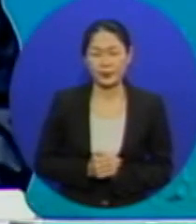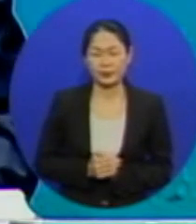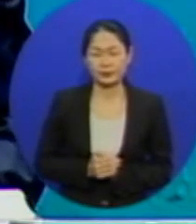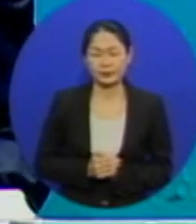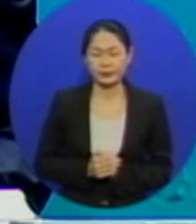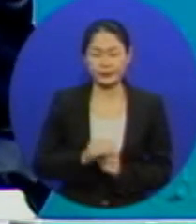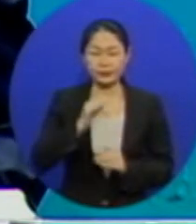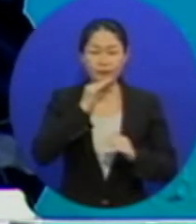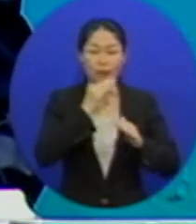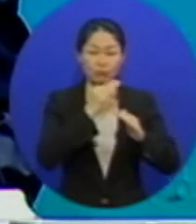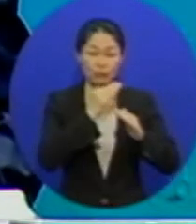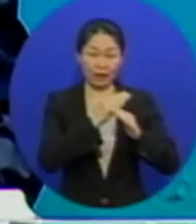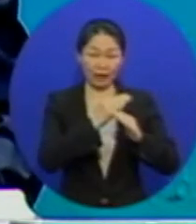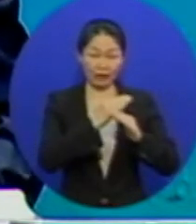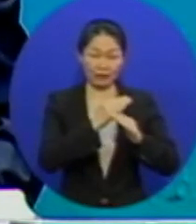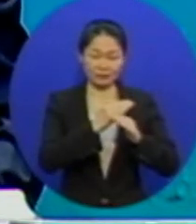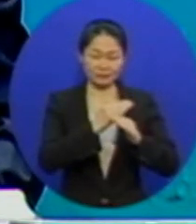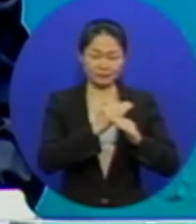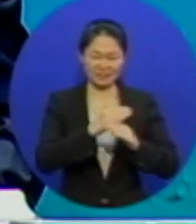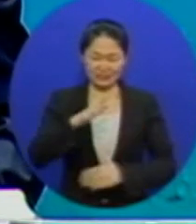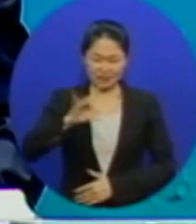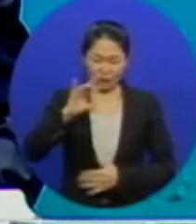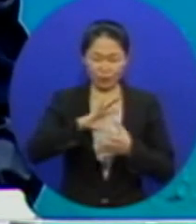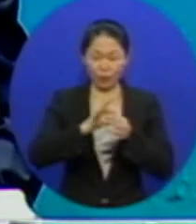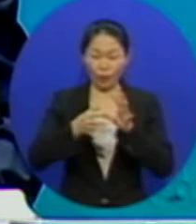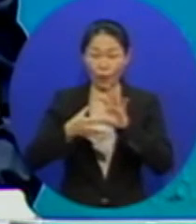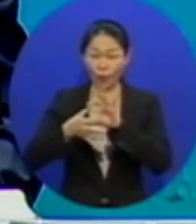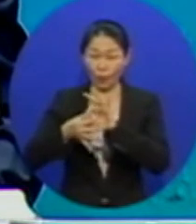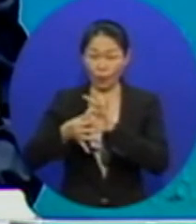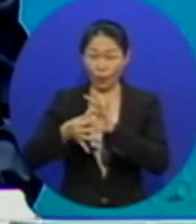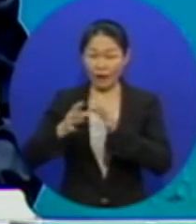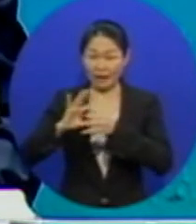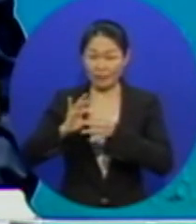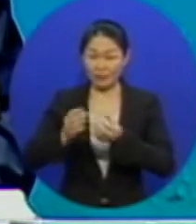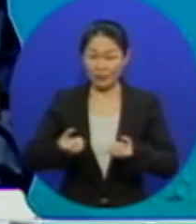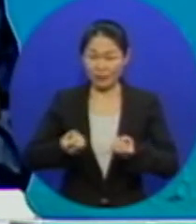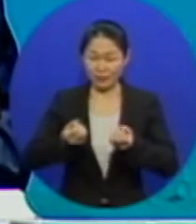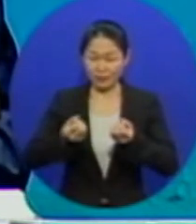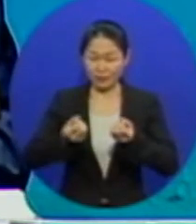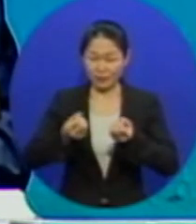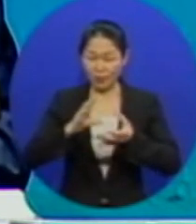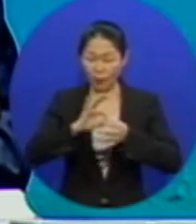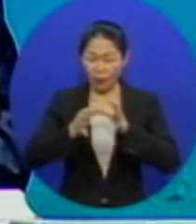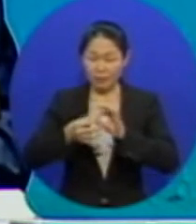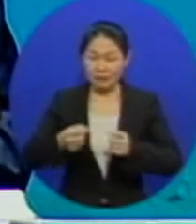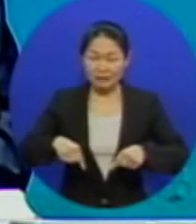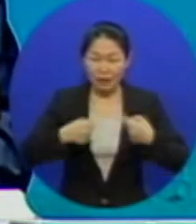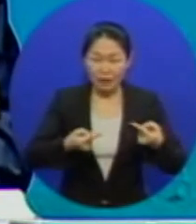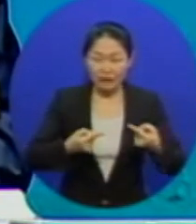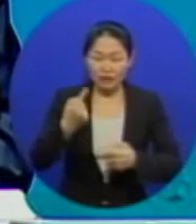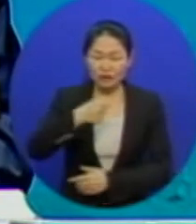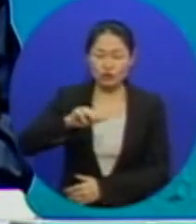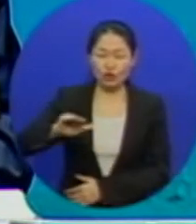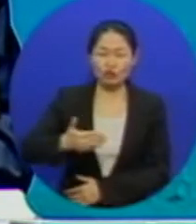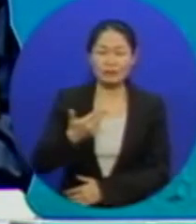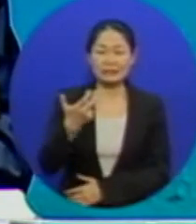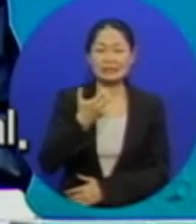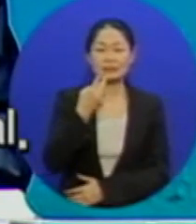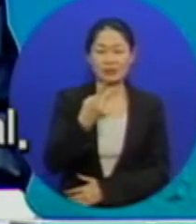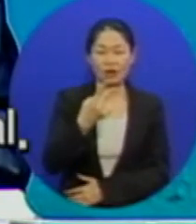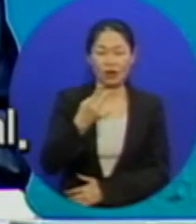아 북한이 처음 올림픽에 참가했던 것이 에 1972년 이점이 넨 올림픽